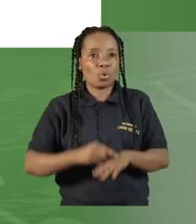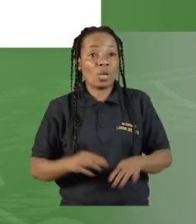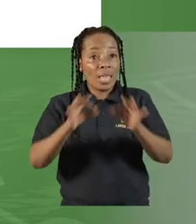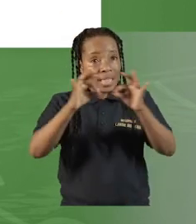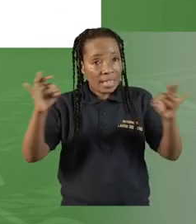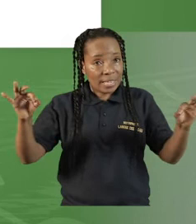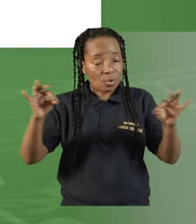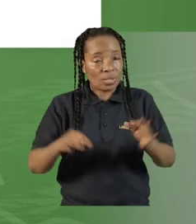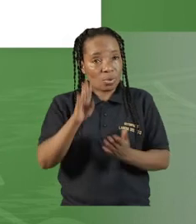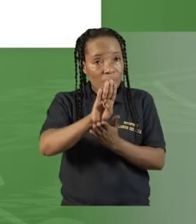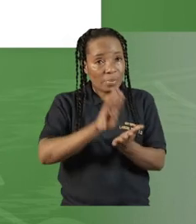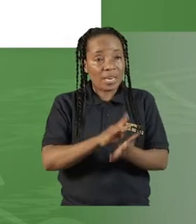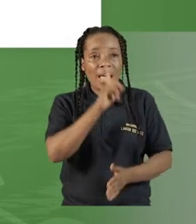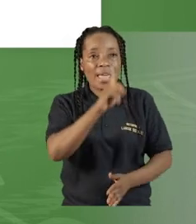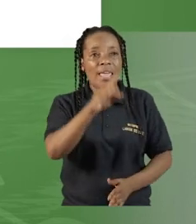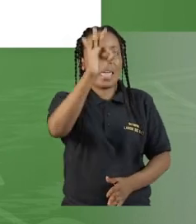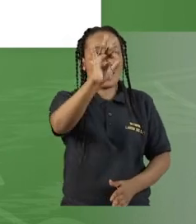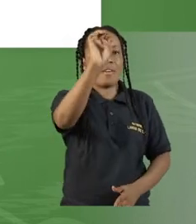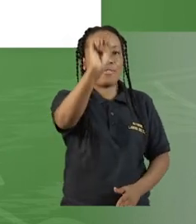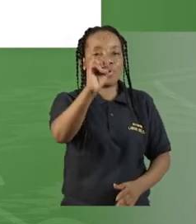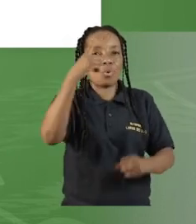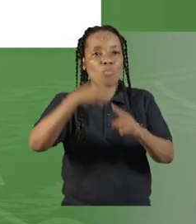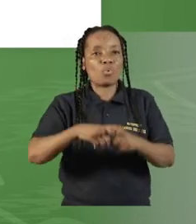Fe plus O2 donne